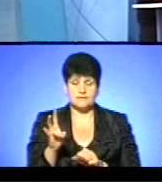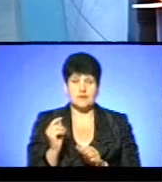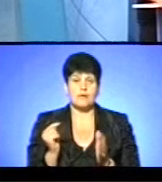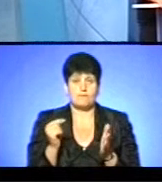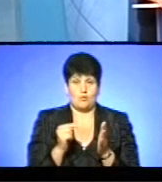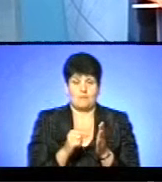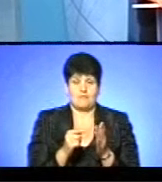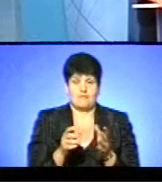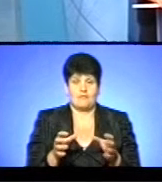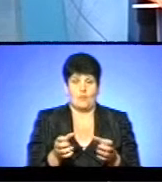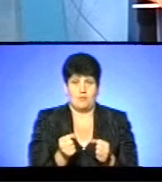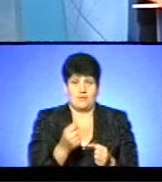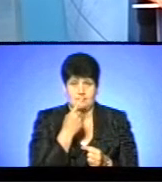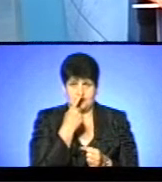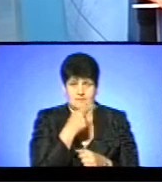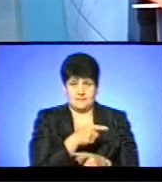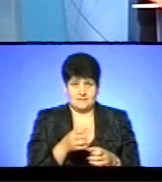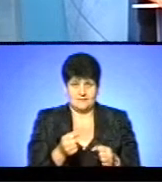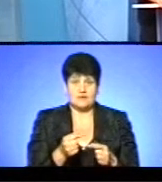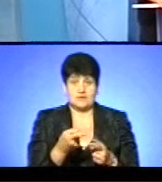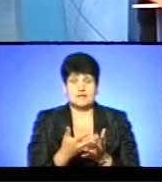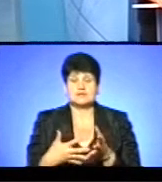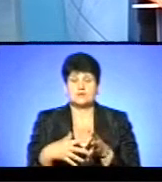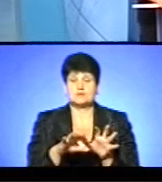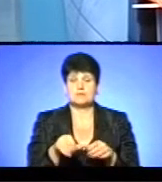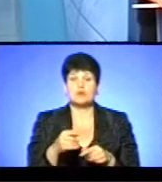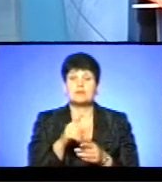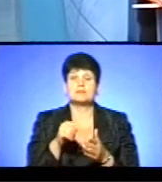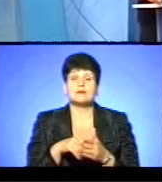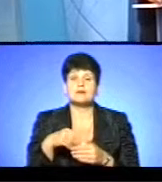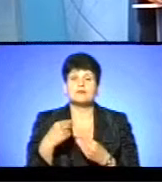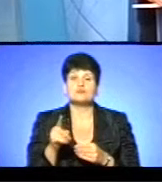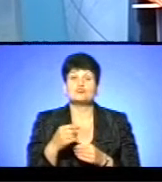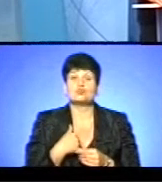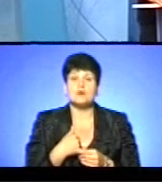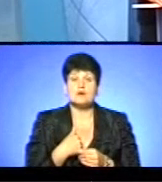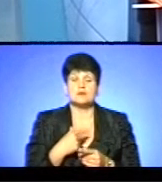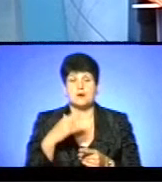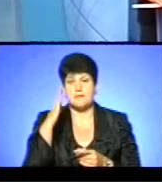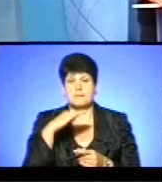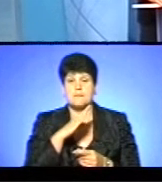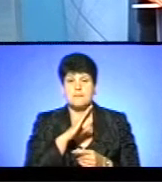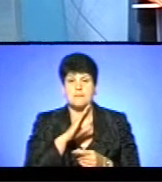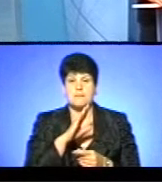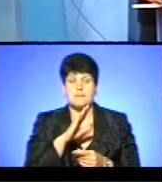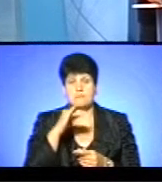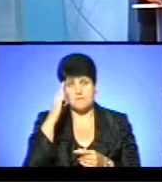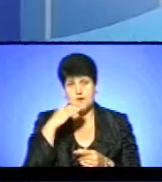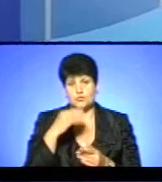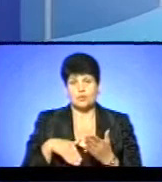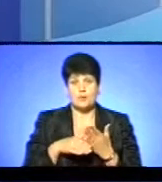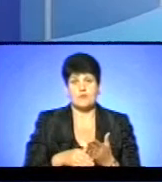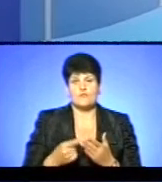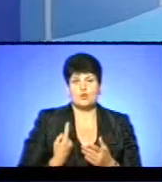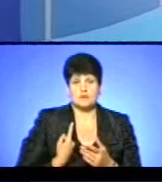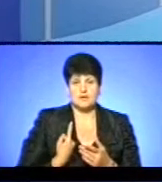цими днями, він цю сітку зняв. Тобто, коли задали питання, чому і як, сказав, що батько й допомагав охороняти. Тобто, десь вони зійшлися